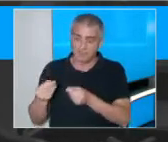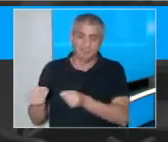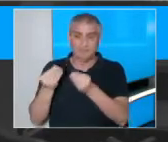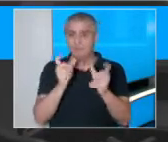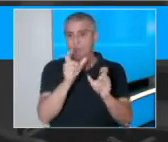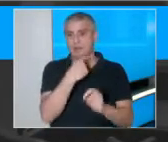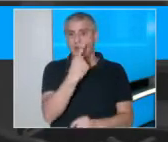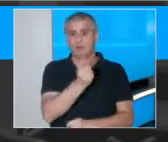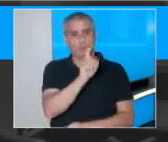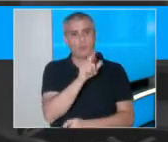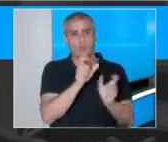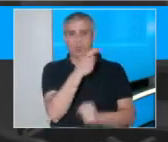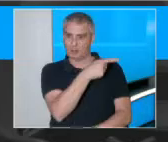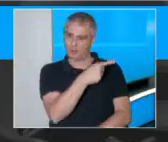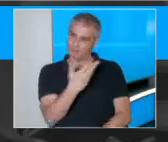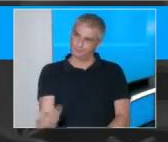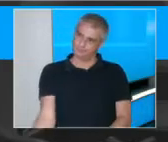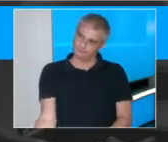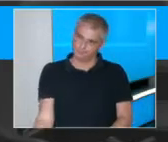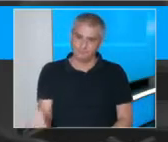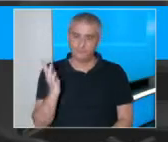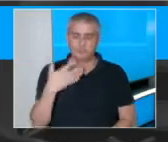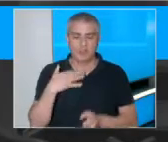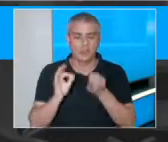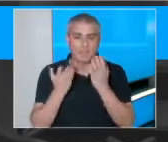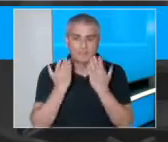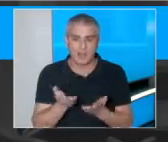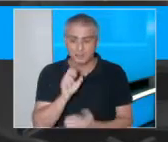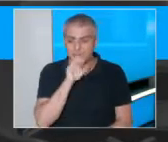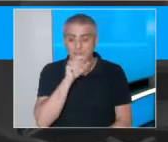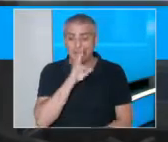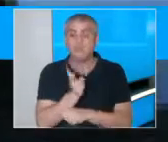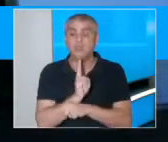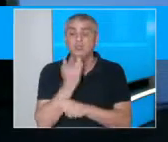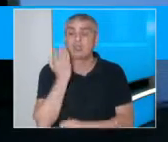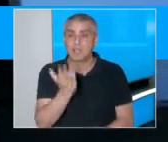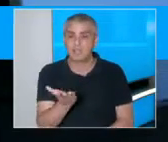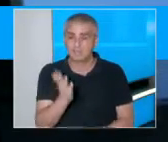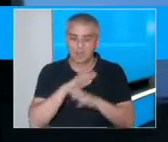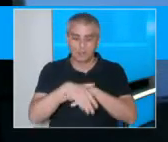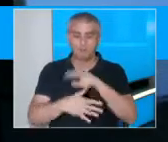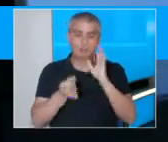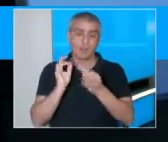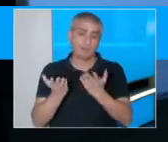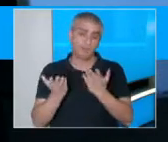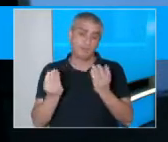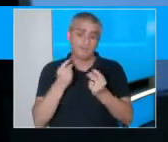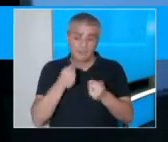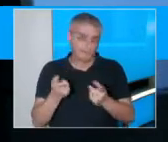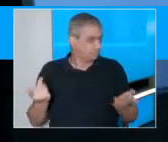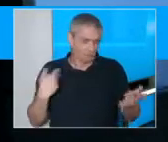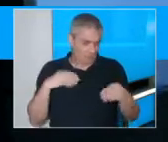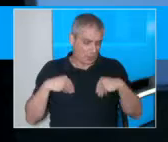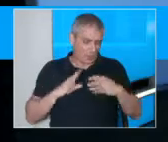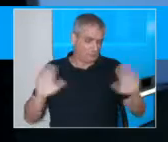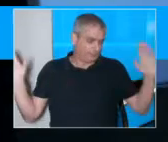כדי שיוכלו להגיד שאולי זה הגנה. בוא, יש לנו פה פרקליטות שמדליפה שקרים להשפיע על המשפט, ולדבר הזה אני לא אתן